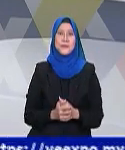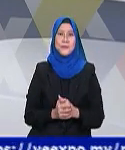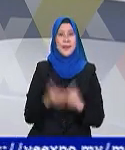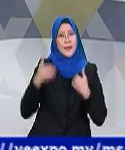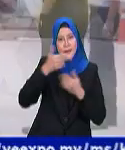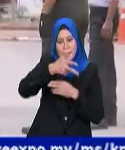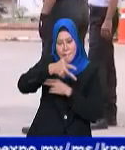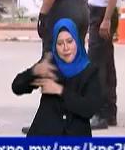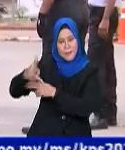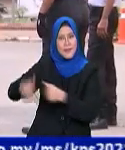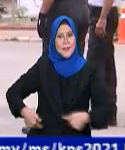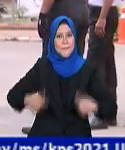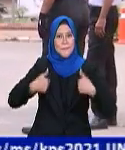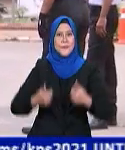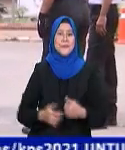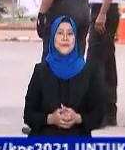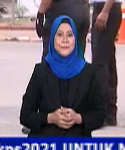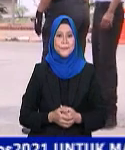lokasi.